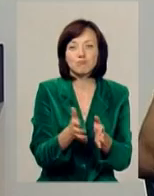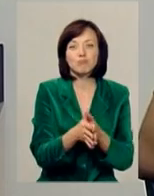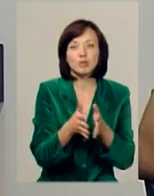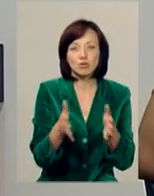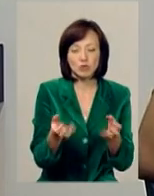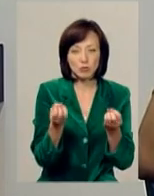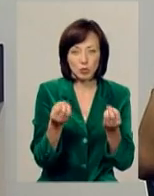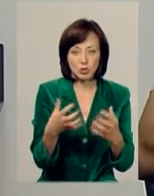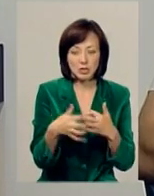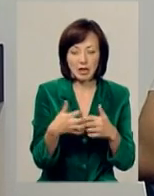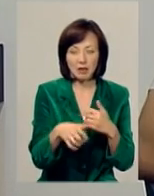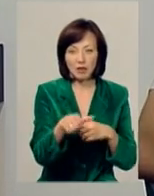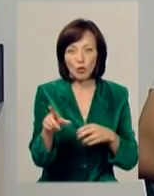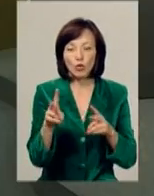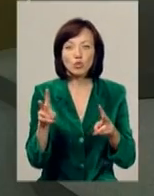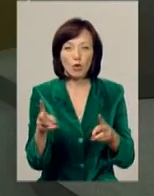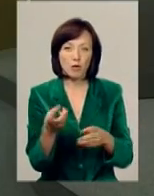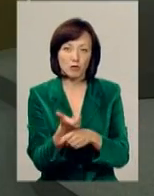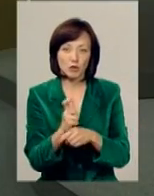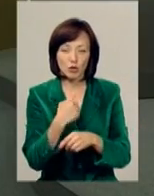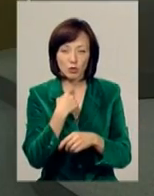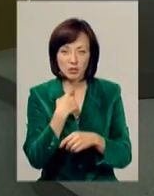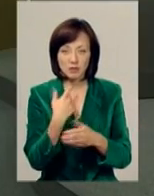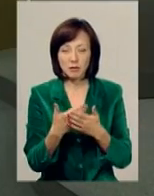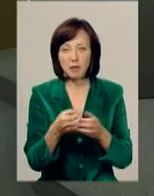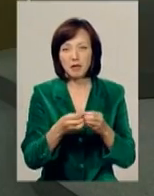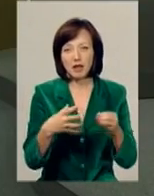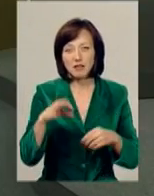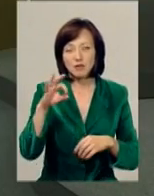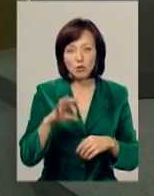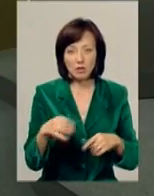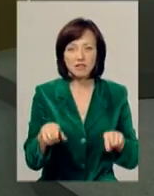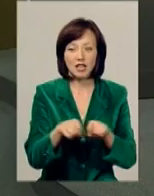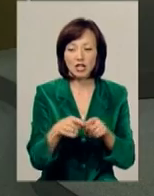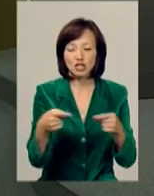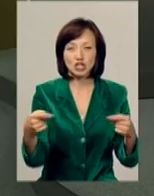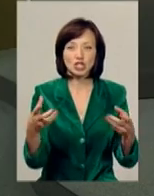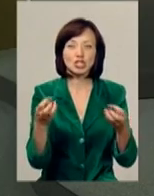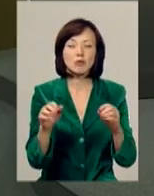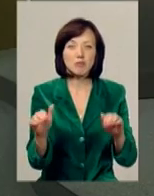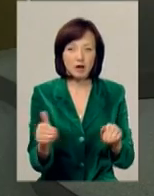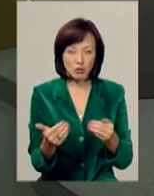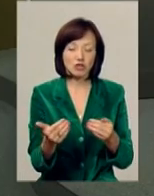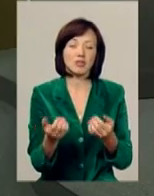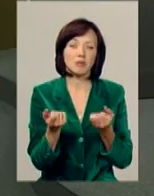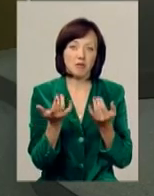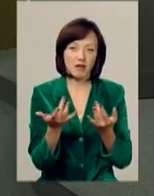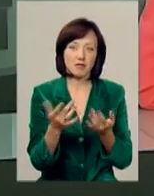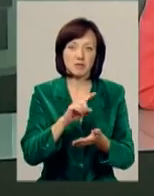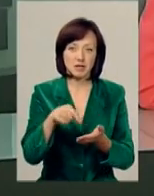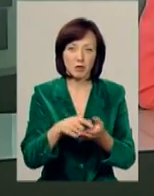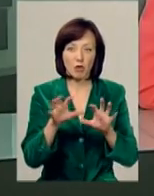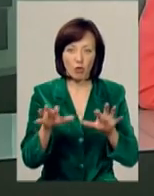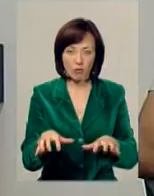тобто серед кандидатів просто хто набрав у більше голосів хай він набрав 15% в але інші ще менше 15 набрали тобто він стає міським